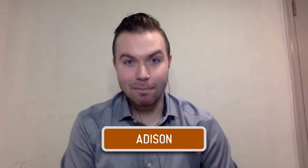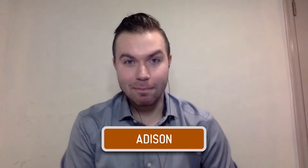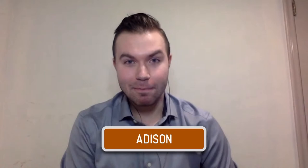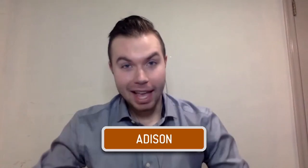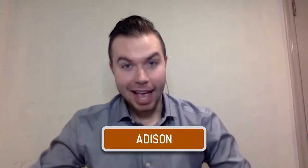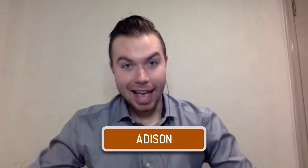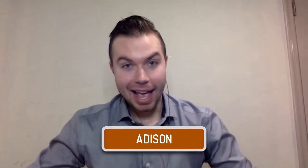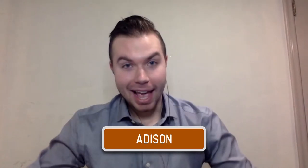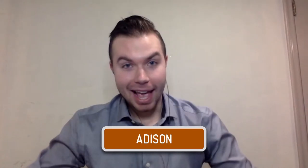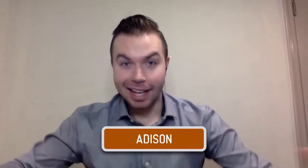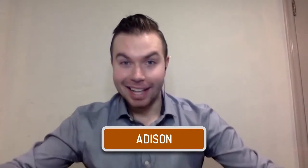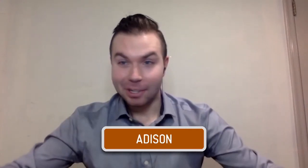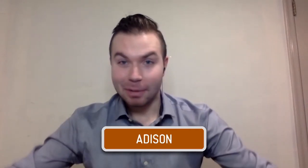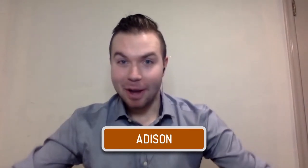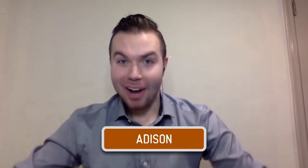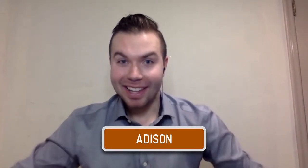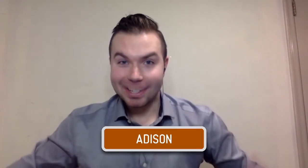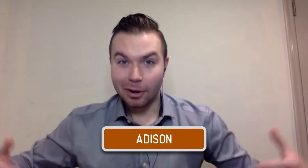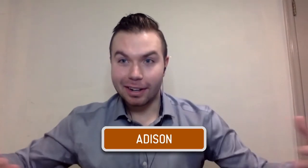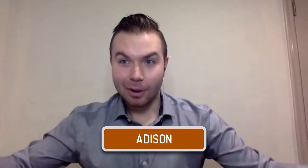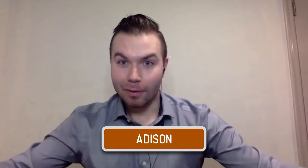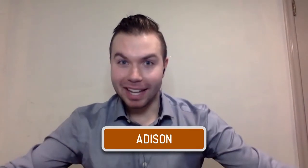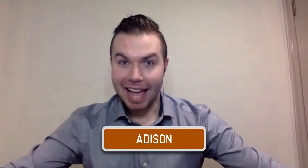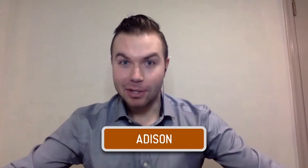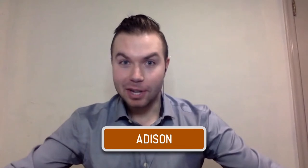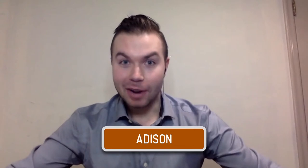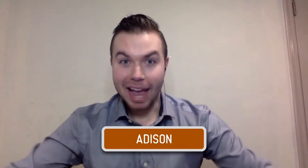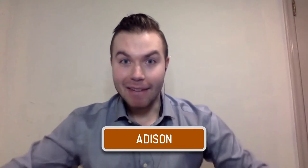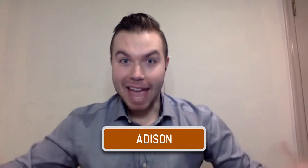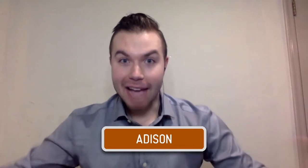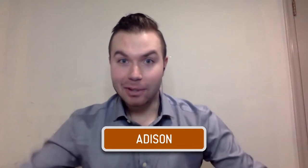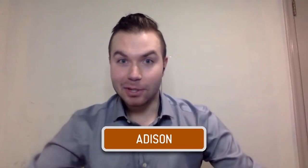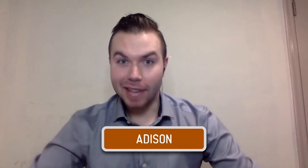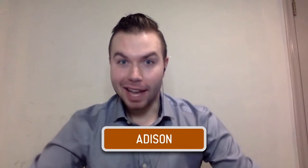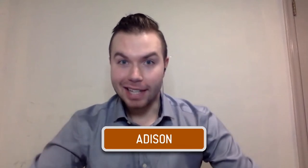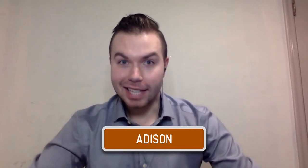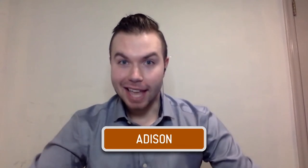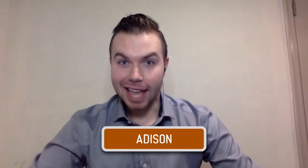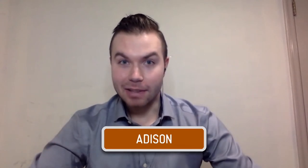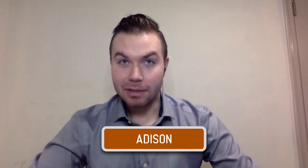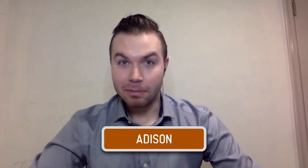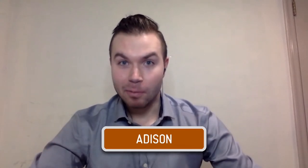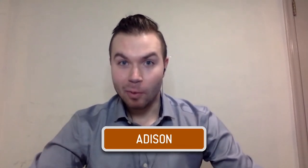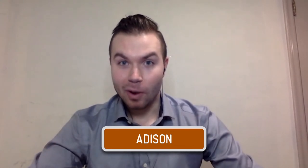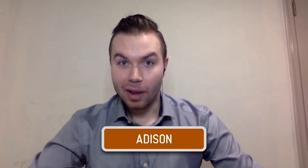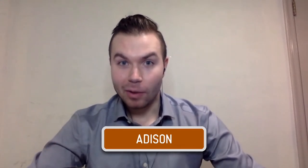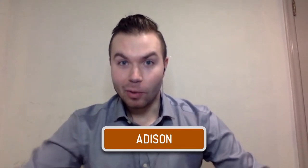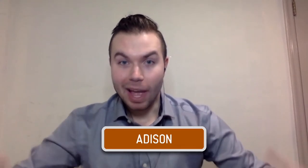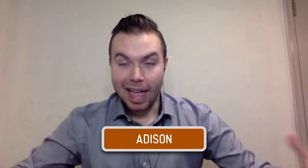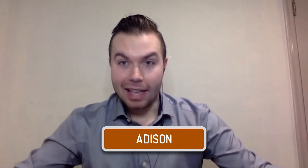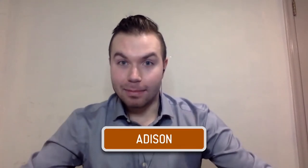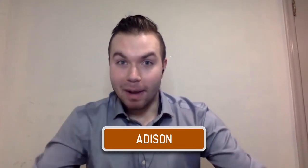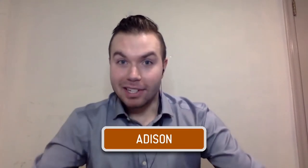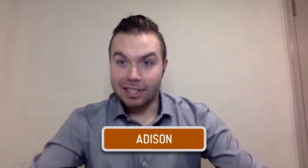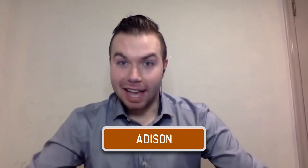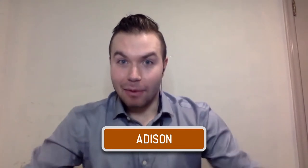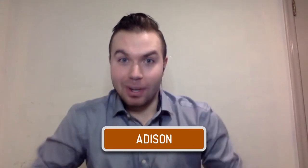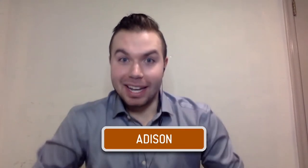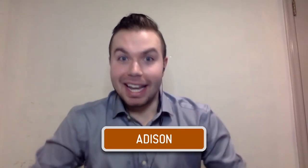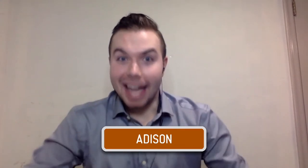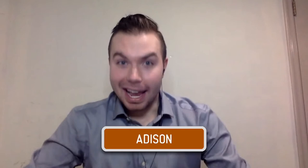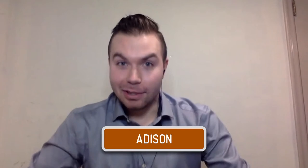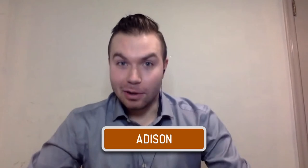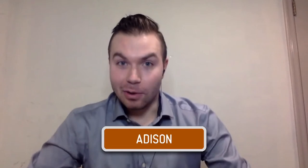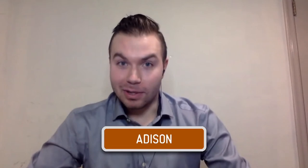Niedawno wybrałem się na narty, a następnego dnia miałem zaplanowaną pieszą wycieczkę w góry. Ostatnio nie miałem tyle ruchu, ile